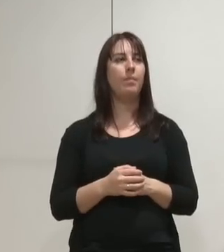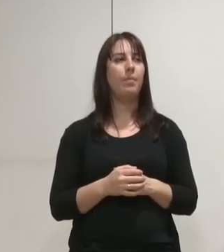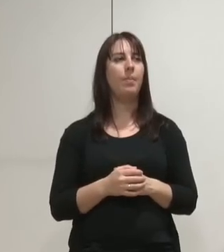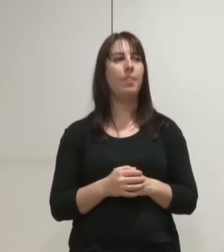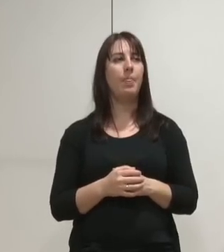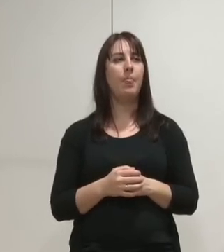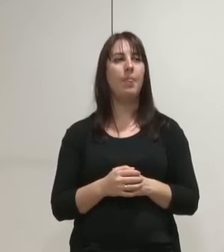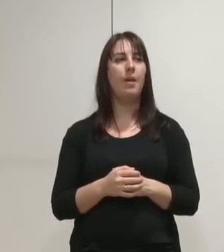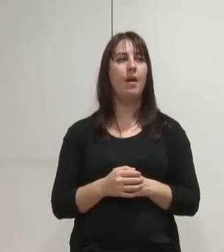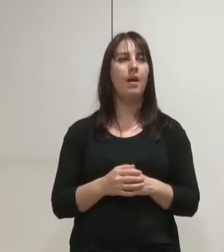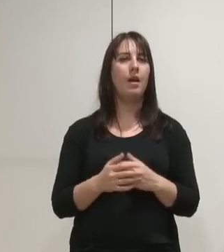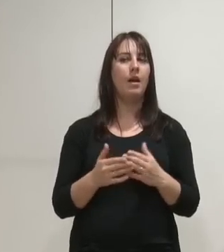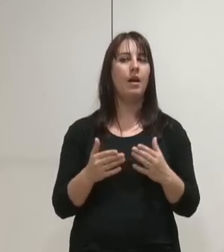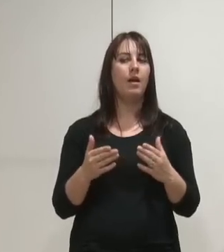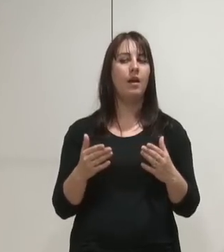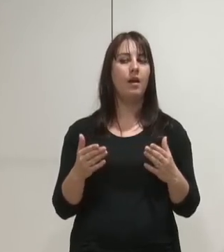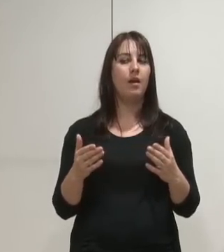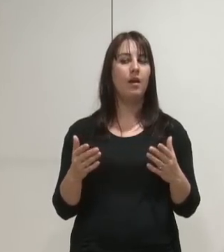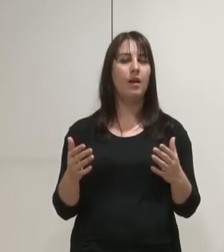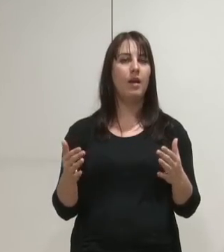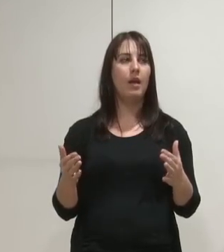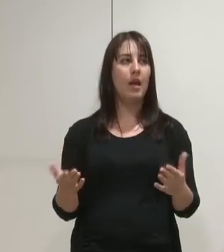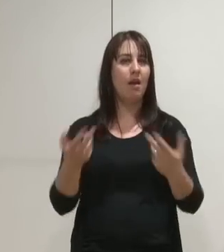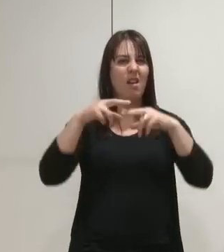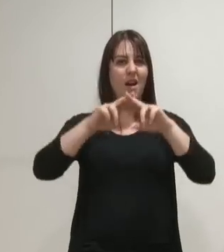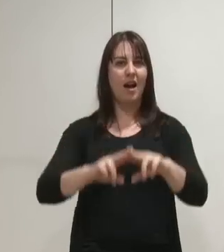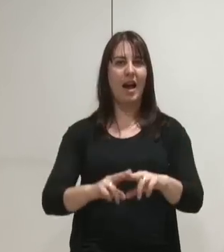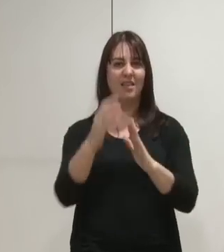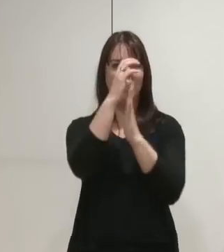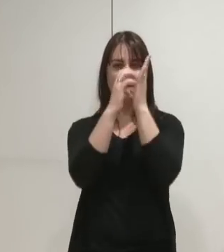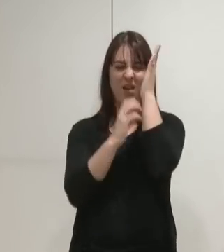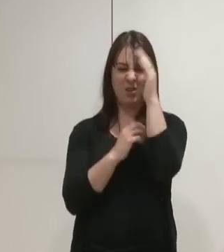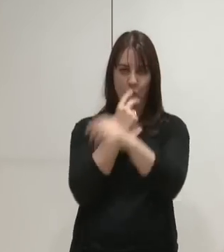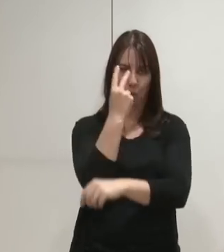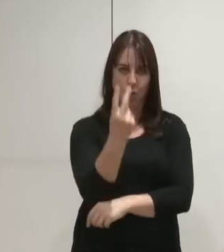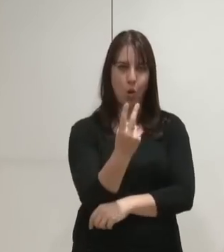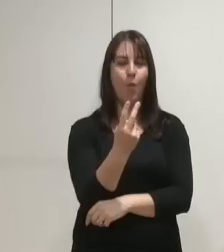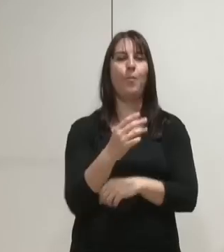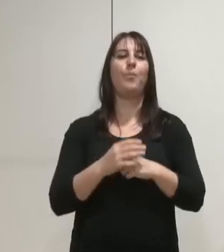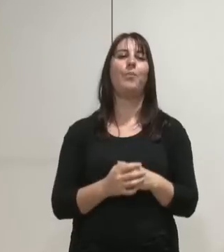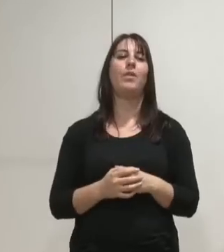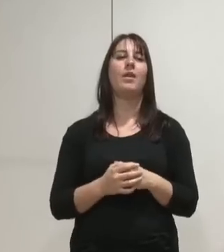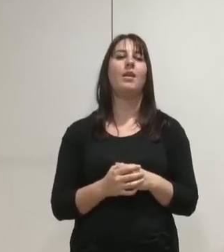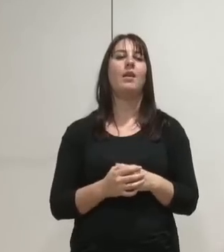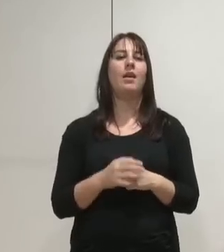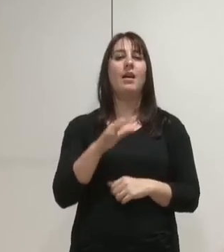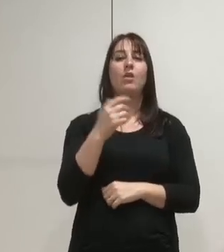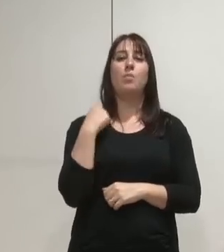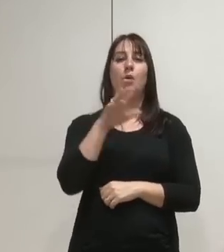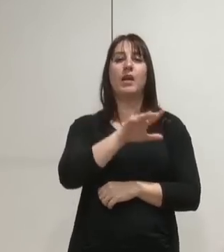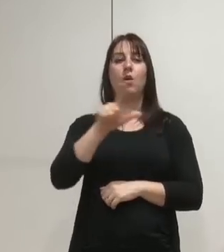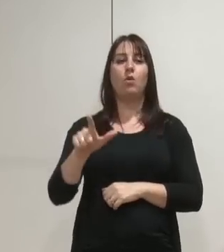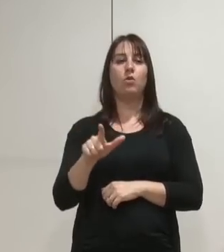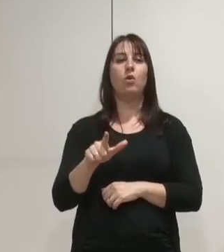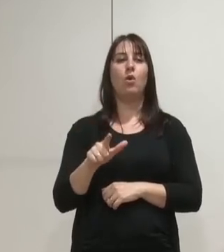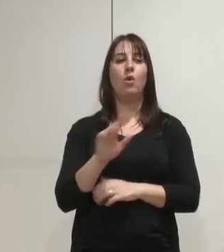écologistes et il nous reste deux délibération l'avantdernière porte sur un avenant financier avec la